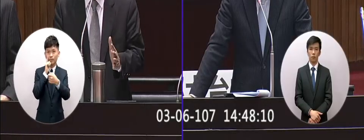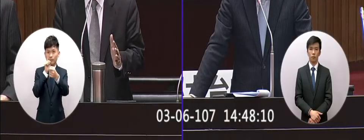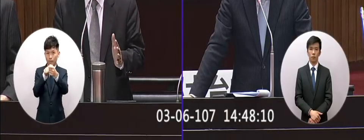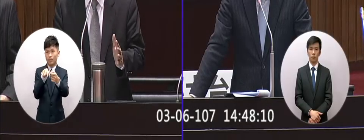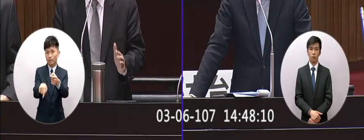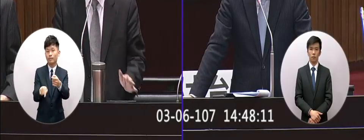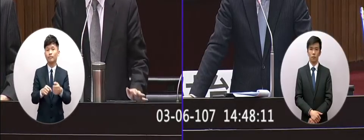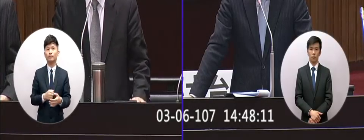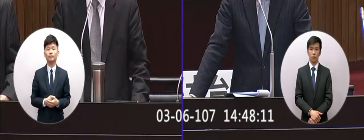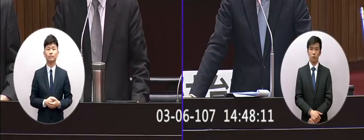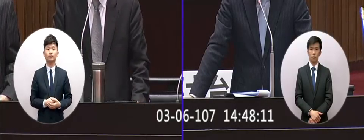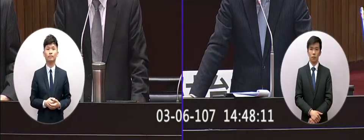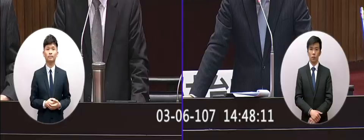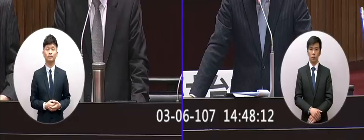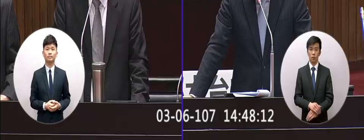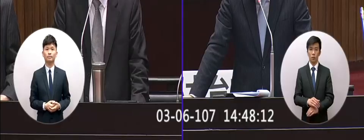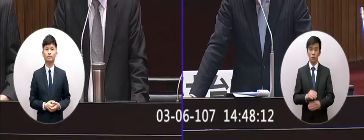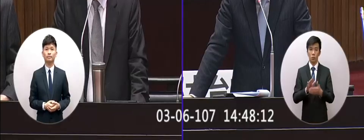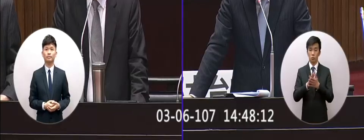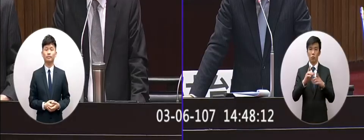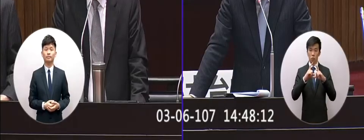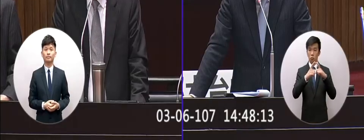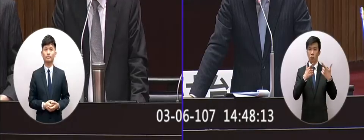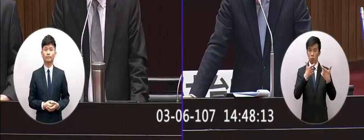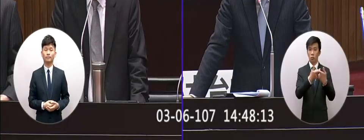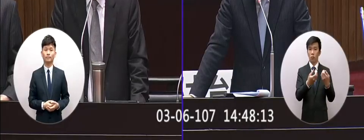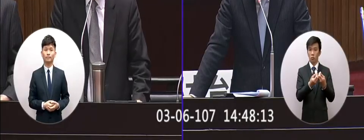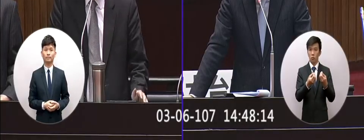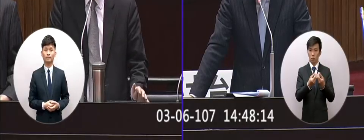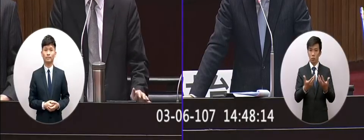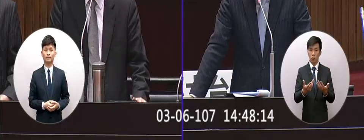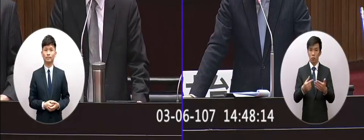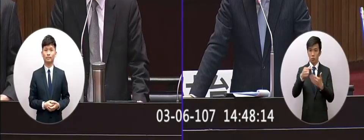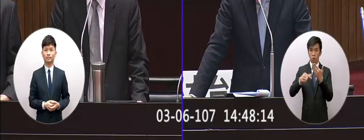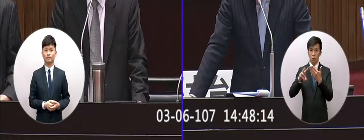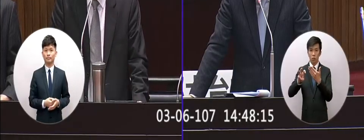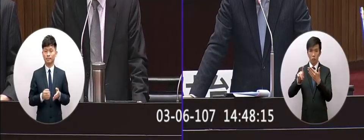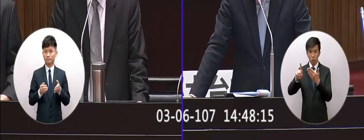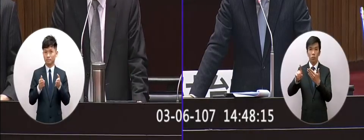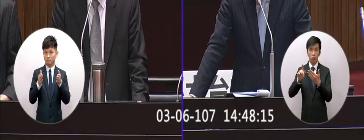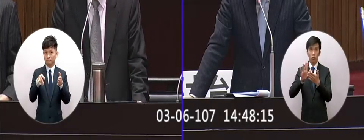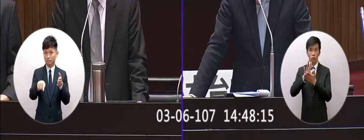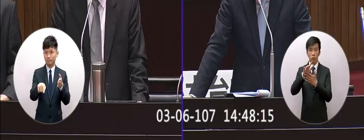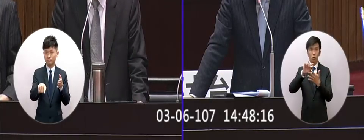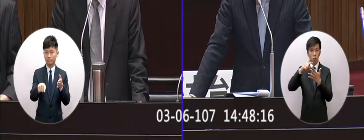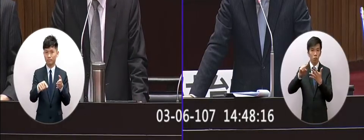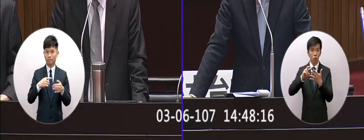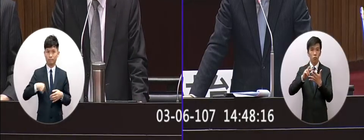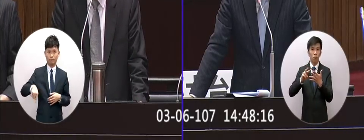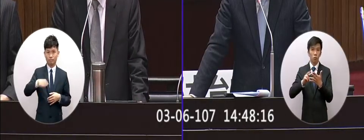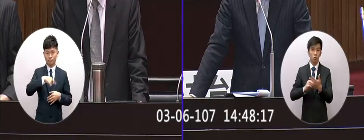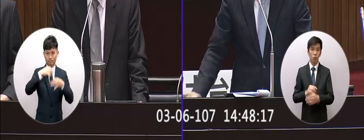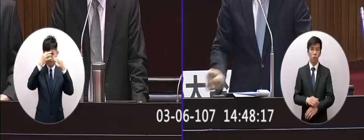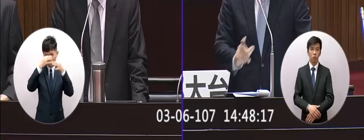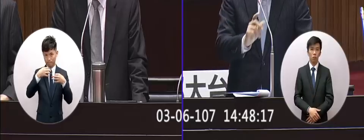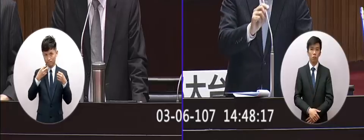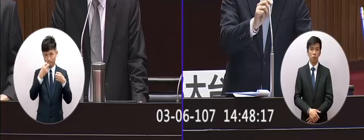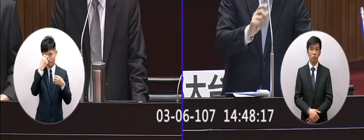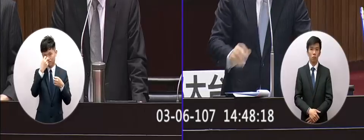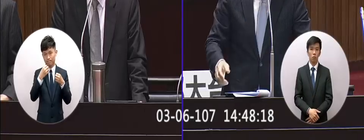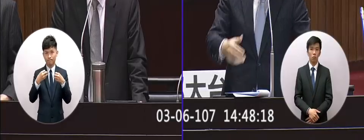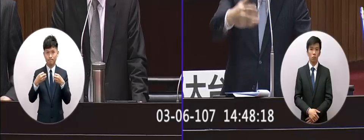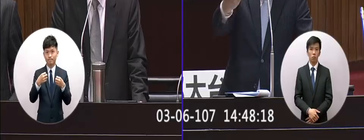解决各种问题， 你要如何因应这31项要如何因应？ 这个我们会经过检讨。 你上午